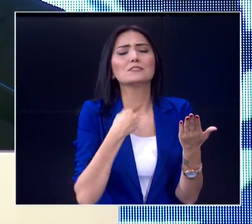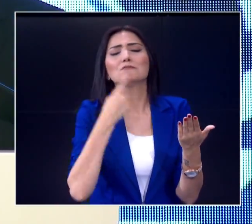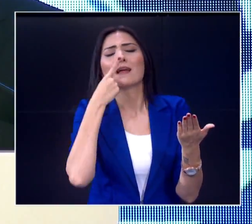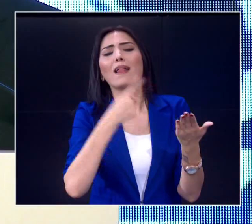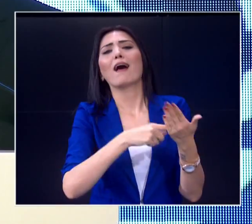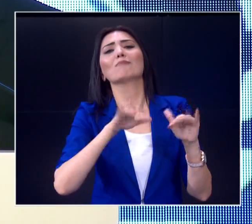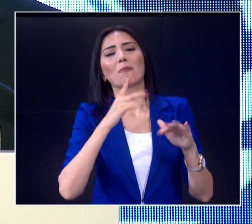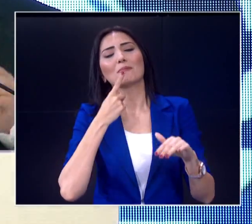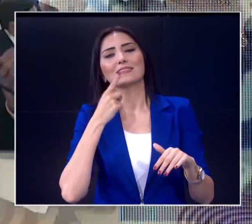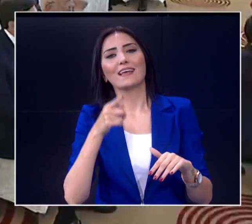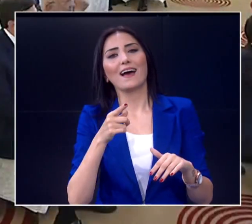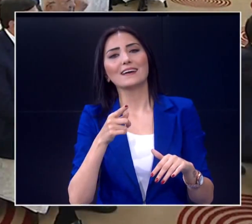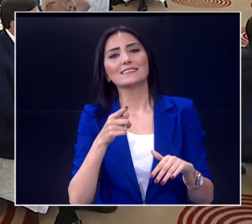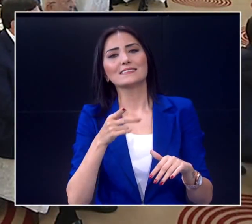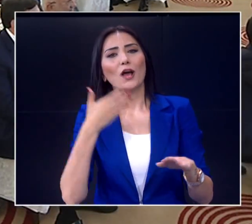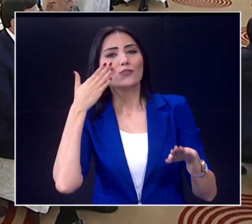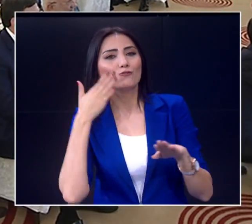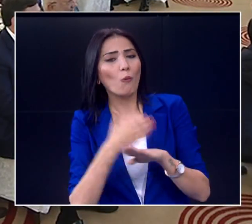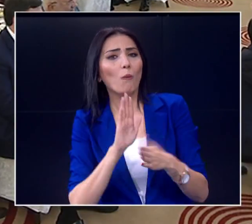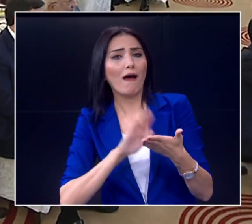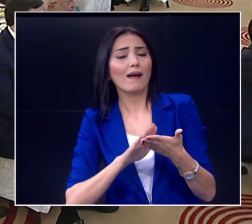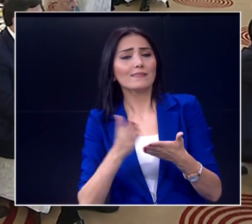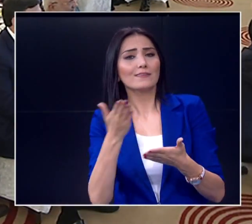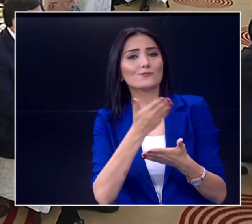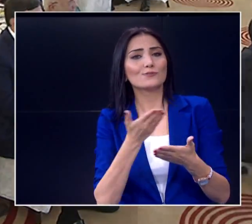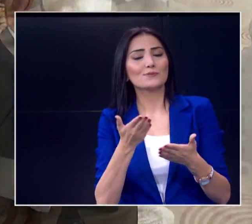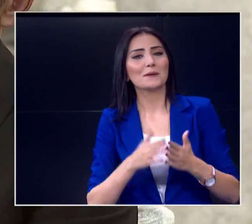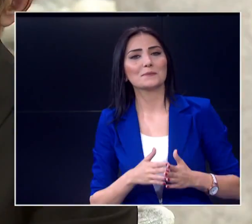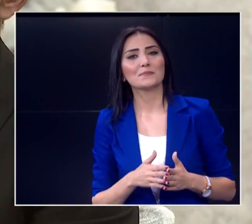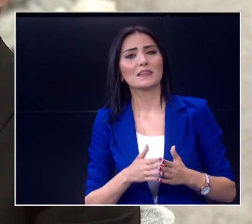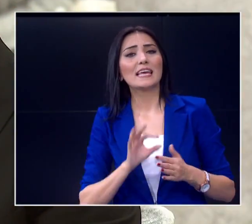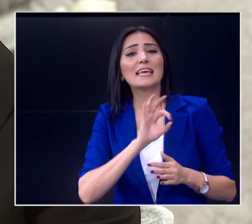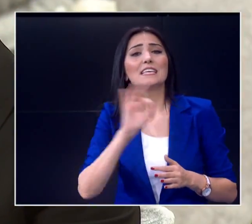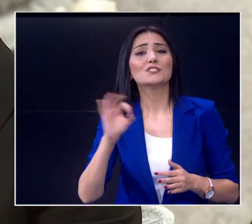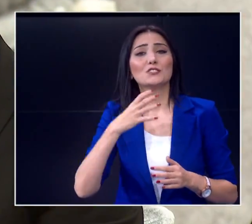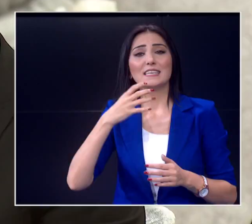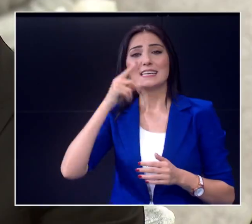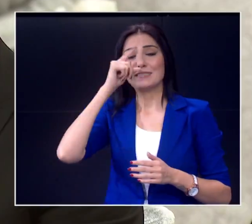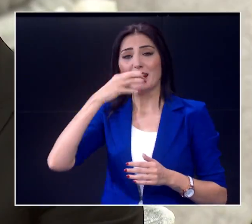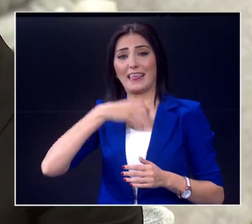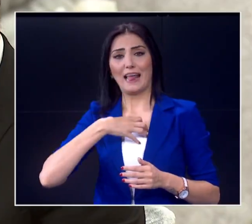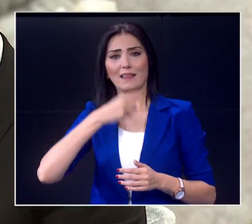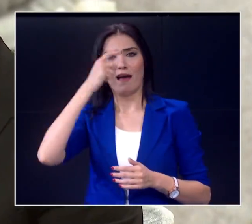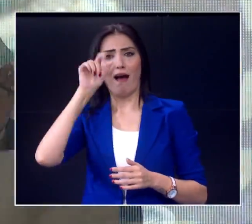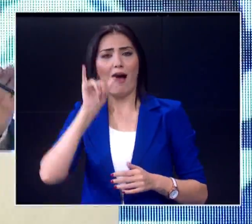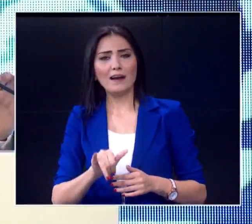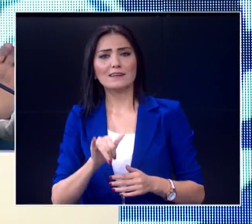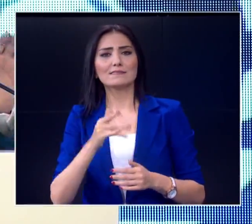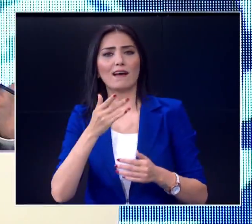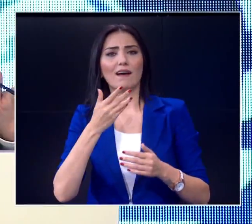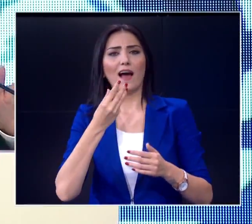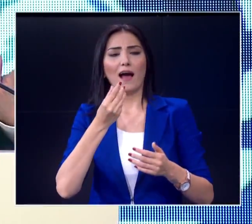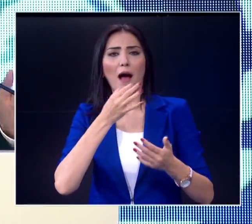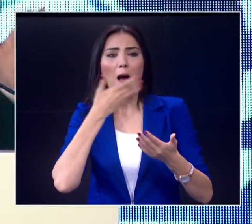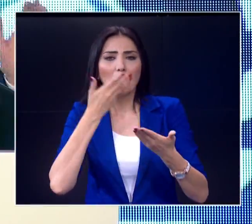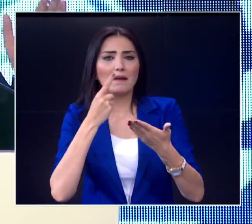inanmıyorum. Haza doğru arkadaşlar. Hiç kimse kendisi hakkında yapılan habere